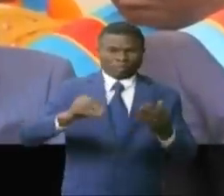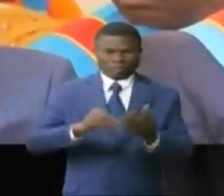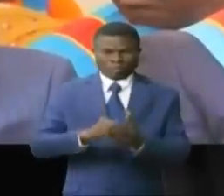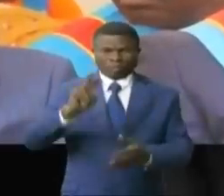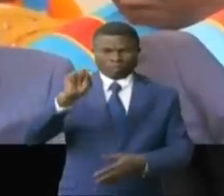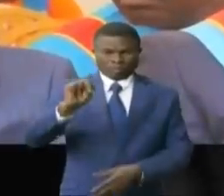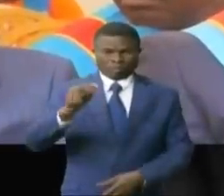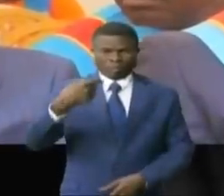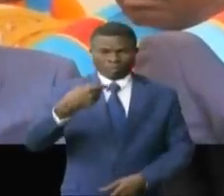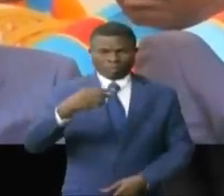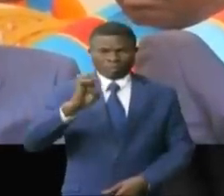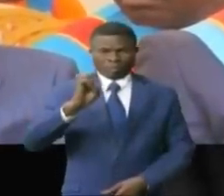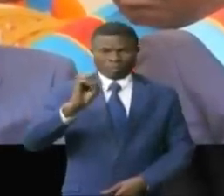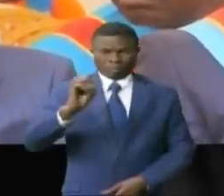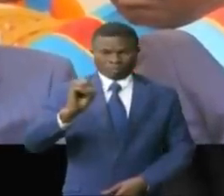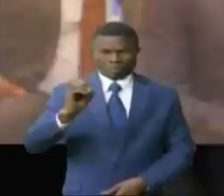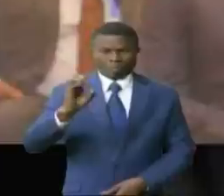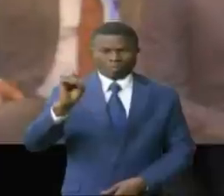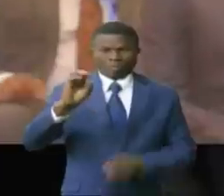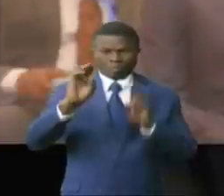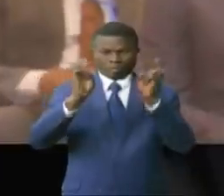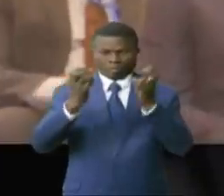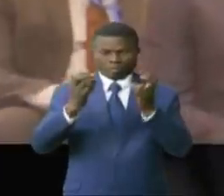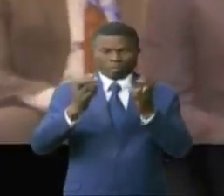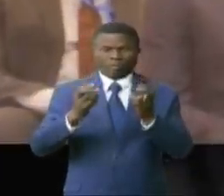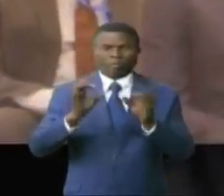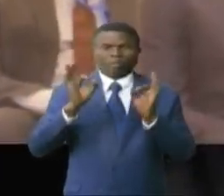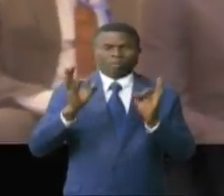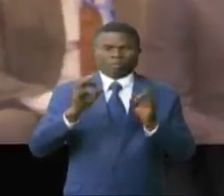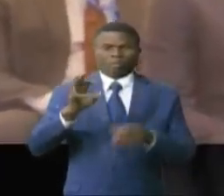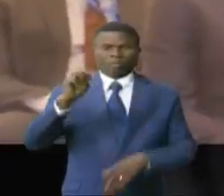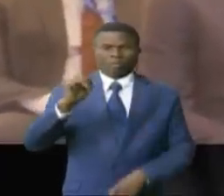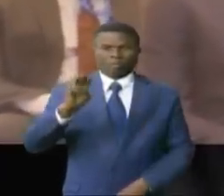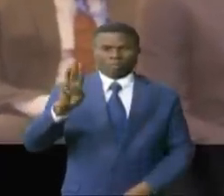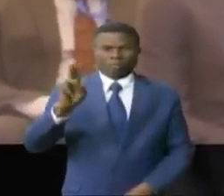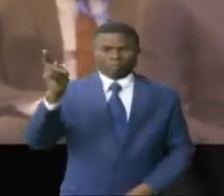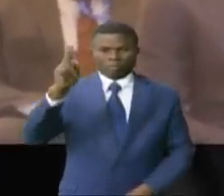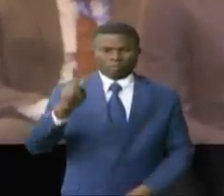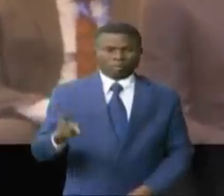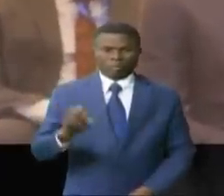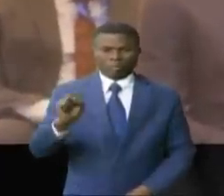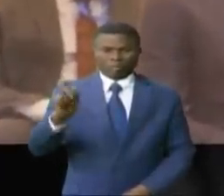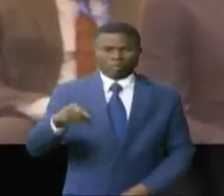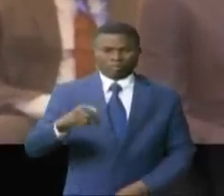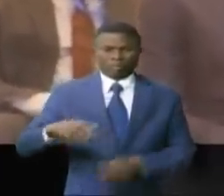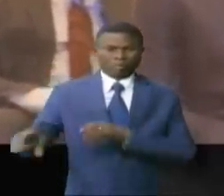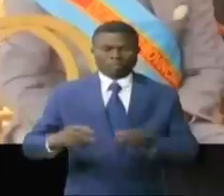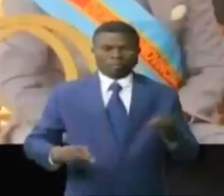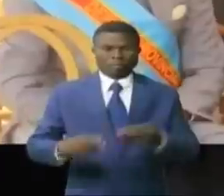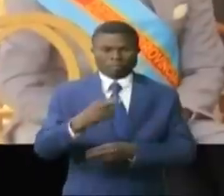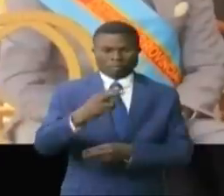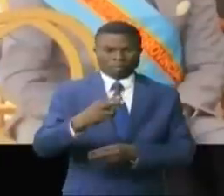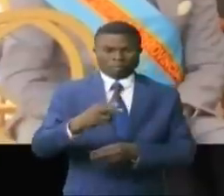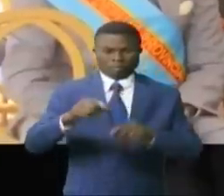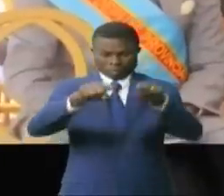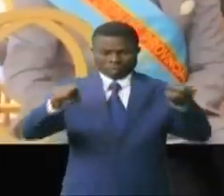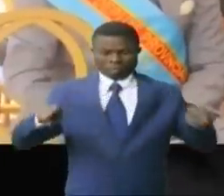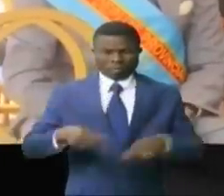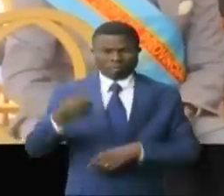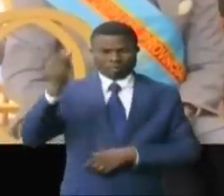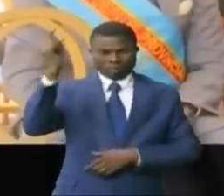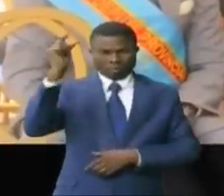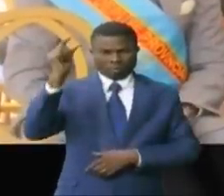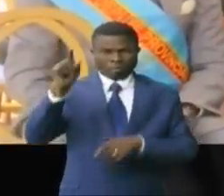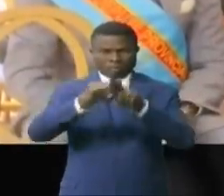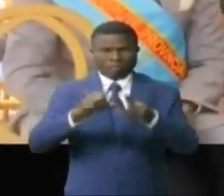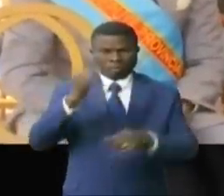des négoces dans la nouvelle cité de Moussompo, une cérémonie couplée au lancement du premier salon minier et